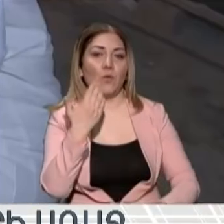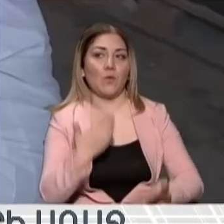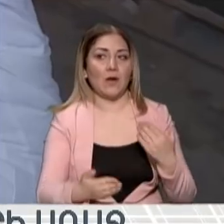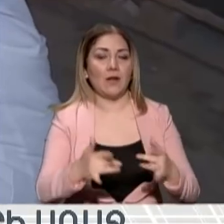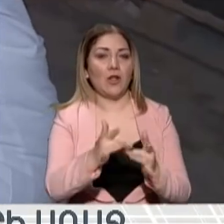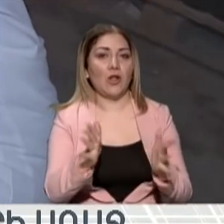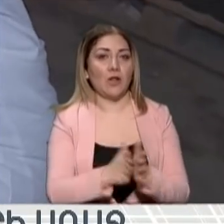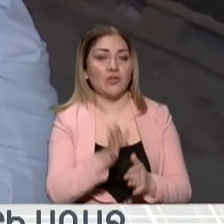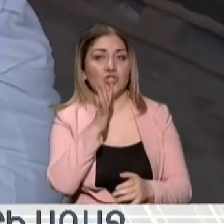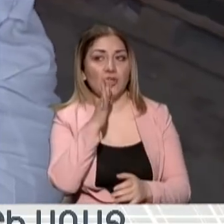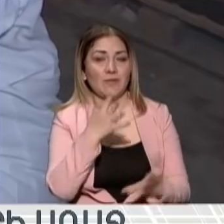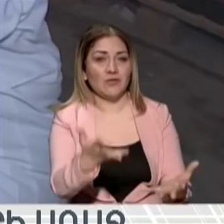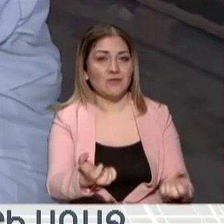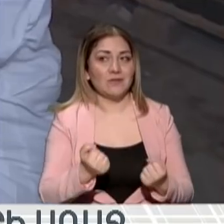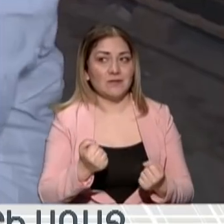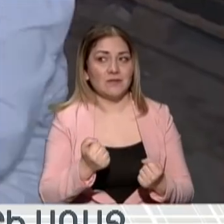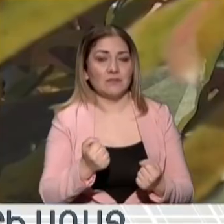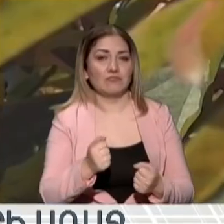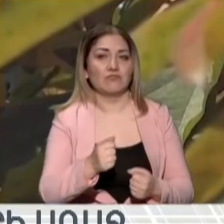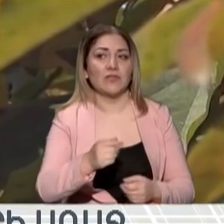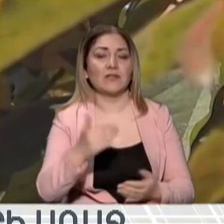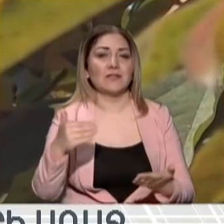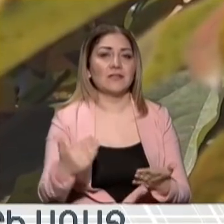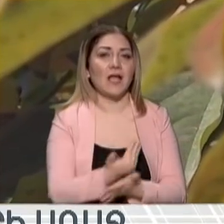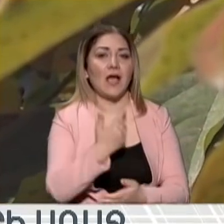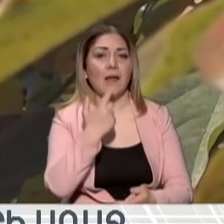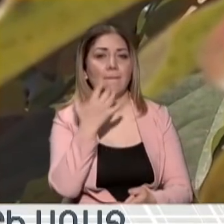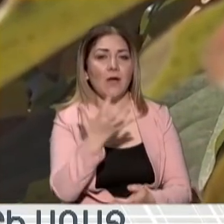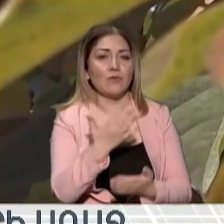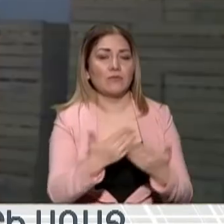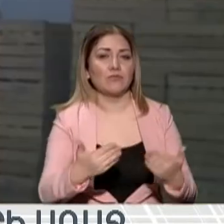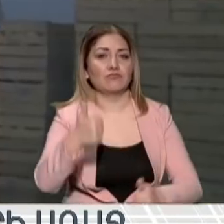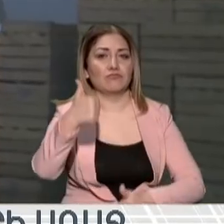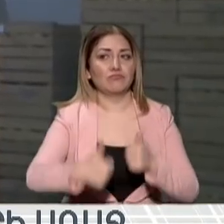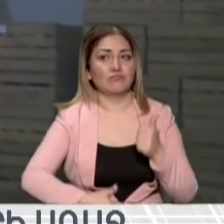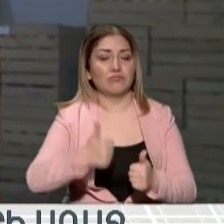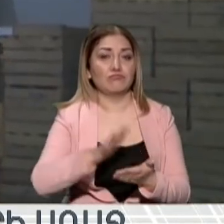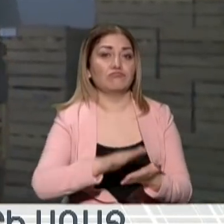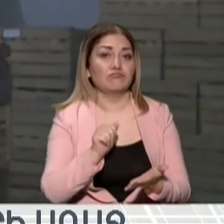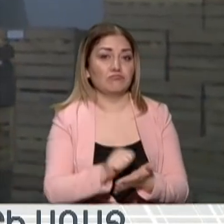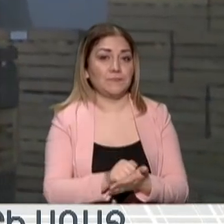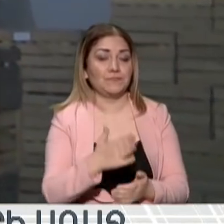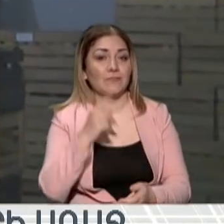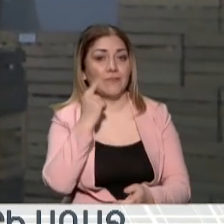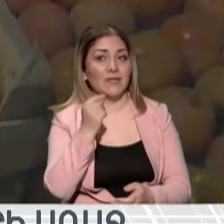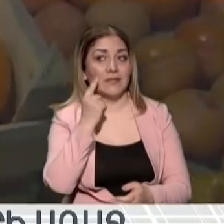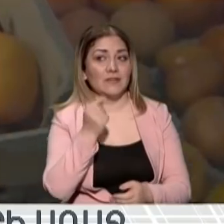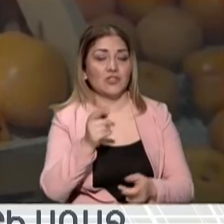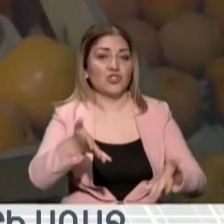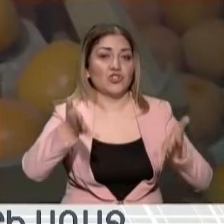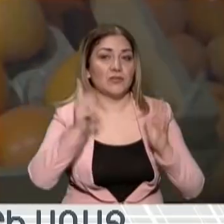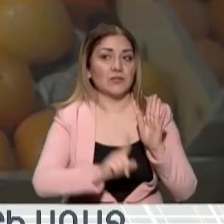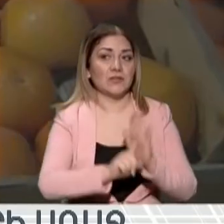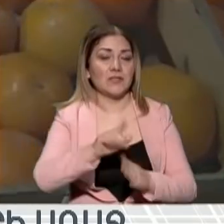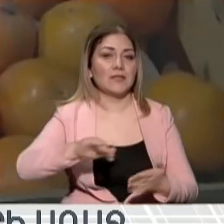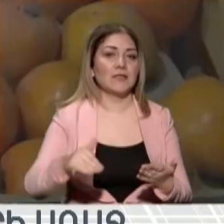օրինակ մթերման սեզոնի ժամանակ մրցակցության մեջ է թարմ միրգ արտահանողների հետ։ Ստացվել է այնպես, որ մեղրիից ավելի շատ